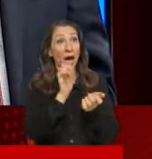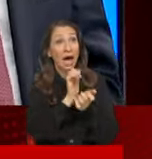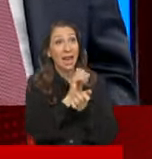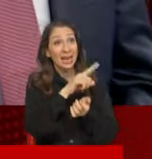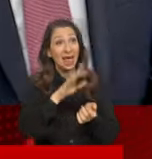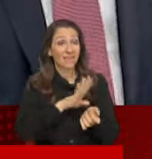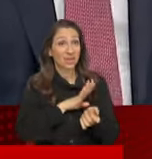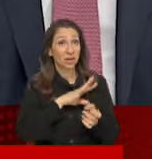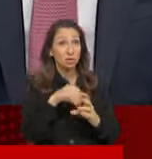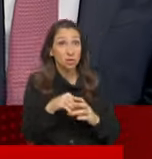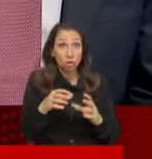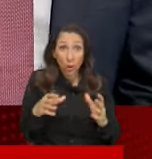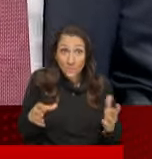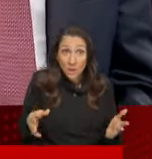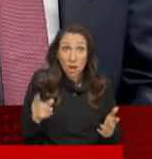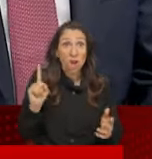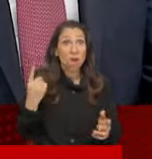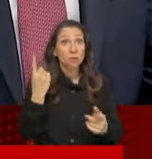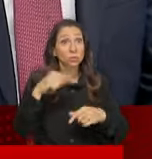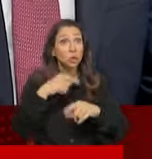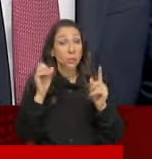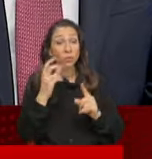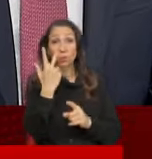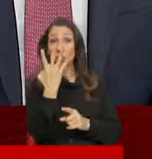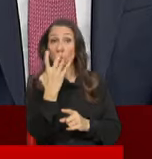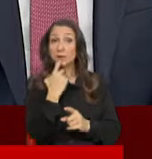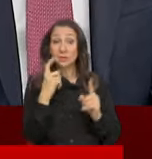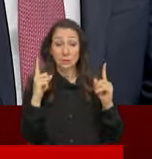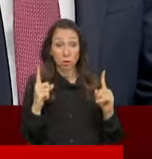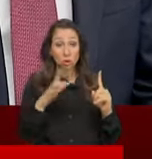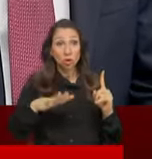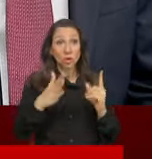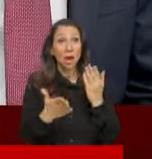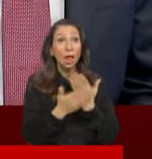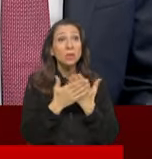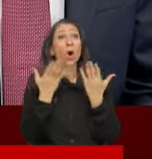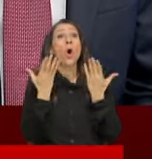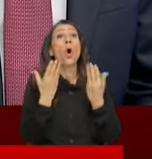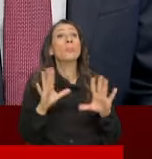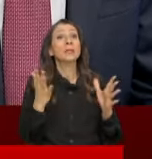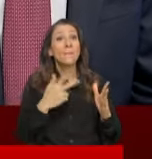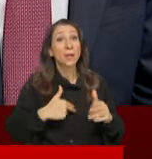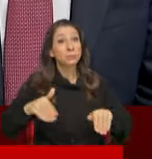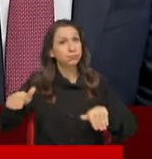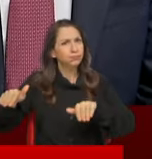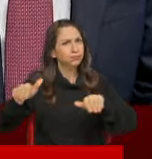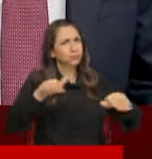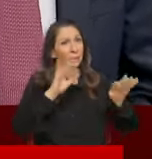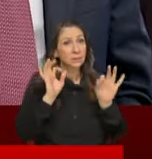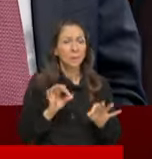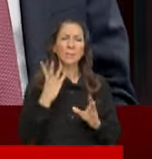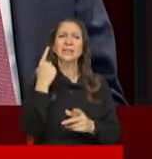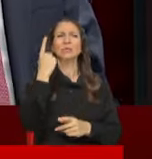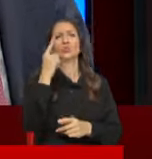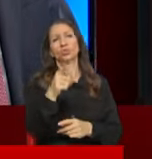evlatları i Tab şim ilginç bir dönem başladı Yani 34 yıldır sosyal yardımı hiç olmadığı kadar belediyeler yapmaya başladı mesela bakın